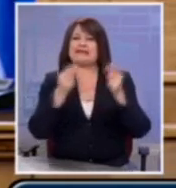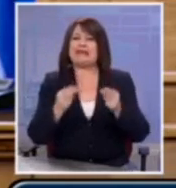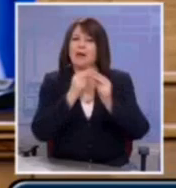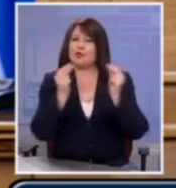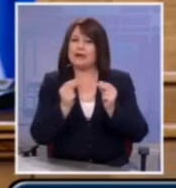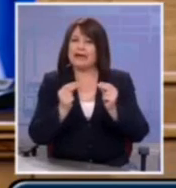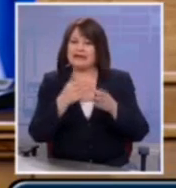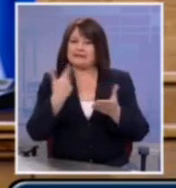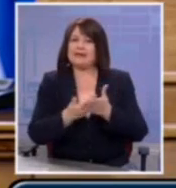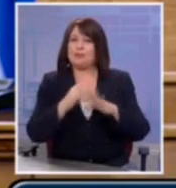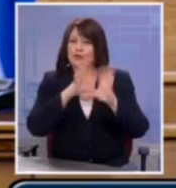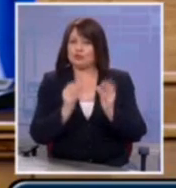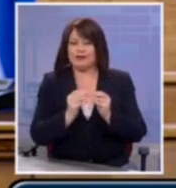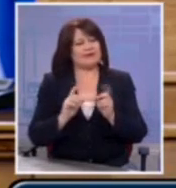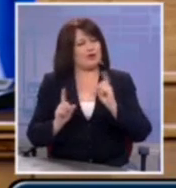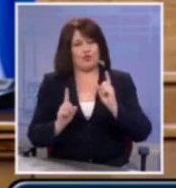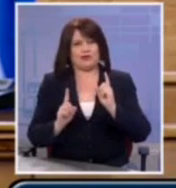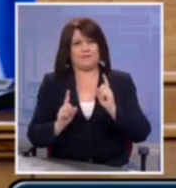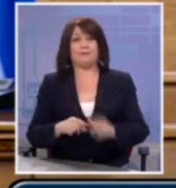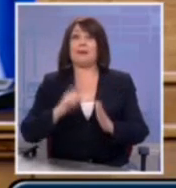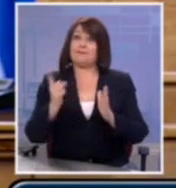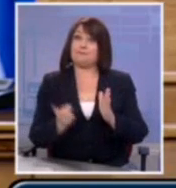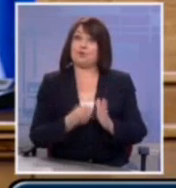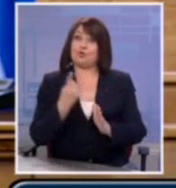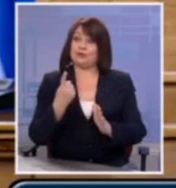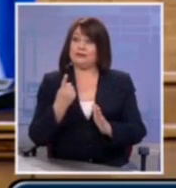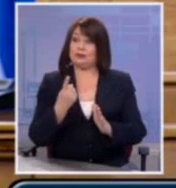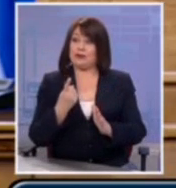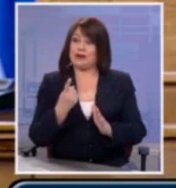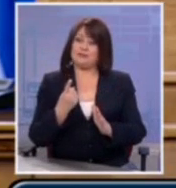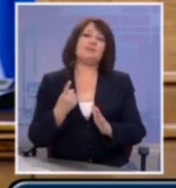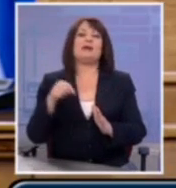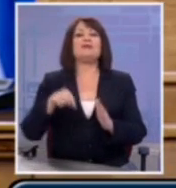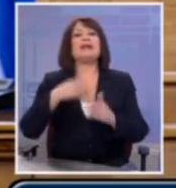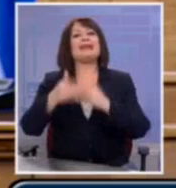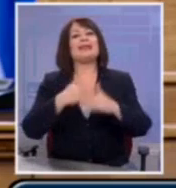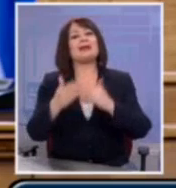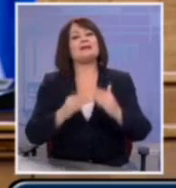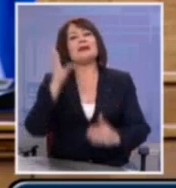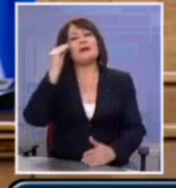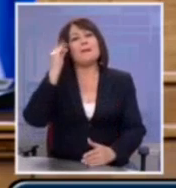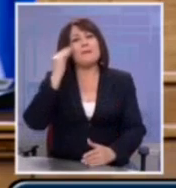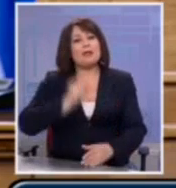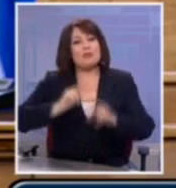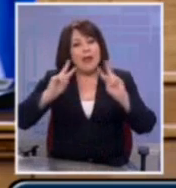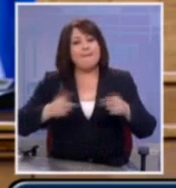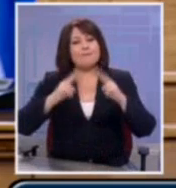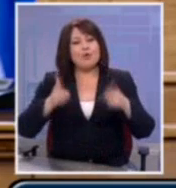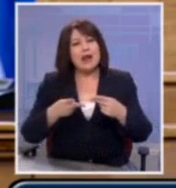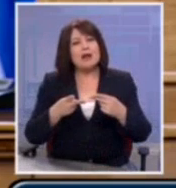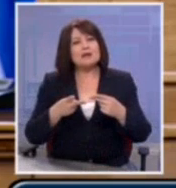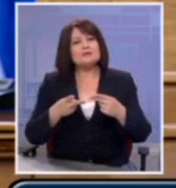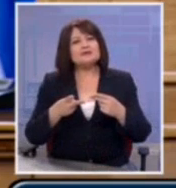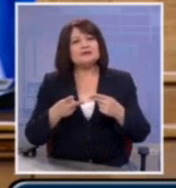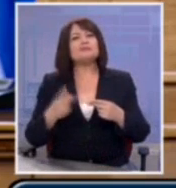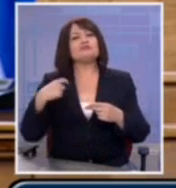αποτελέσματα και τα ντοκουμέντα της έρευνας. Είναι η πρώτη φορά που στη διαδικασία της γνώσης και της αποκάλυψης λαμβάνουν